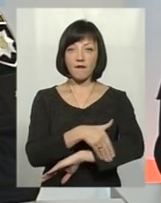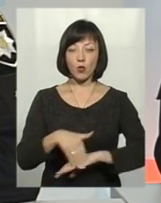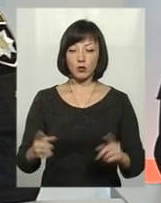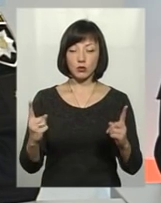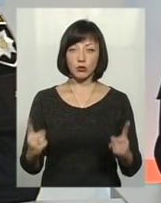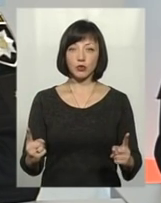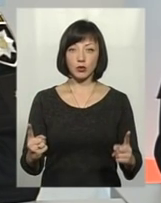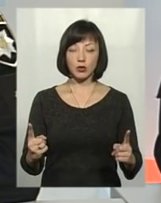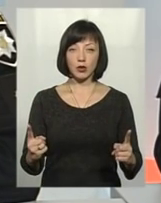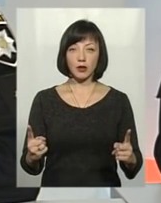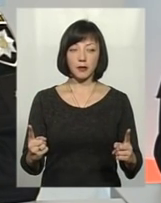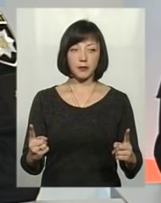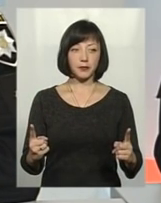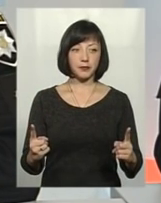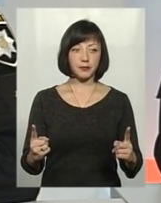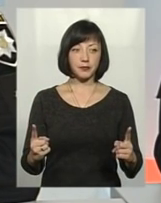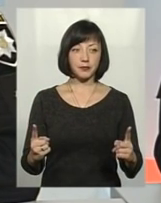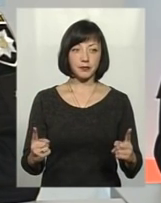ділянку вулиці